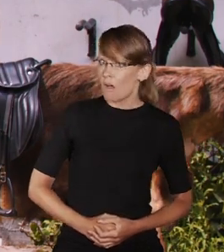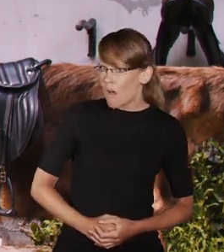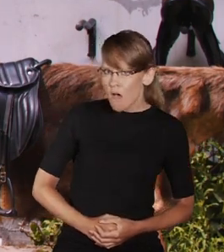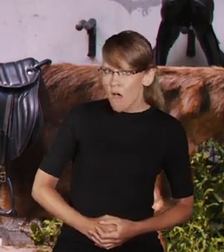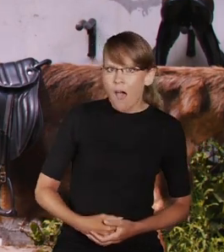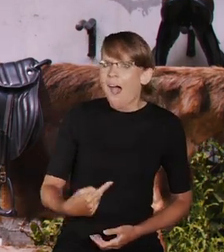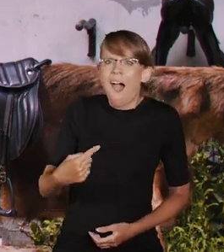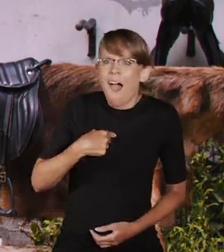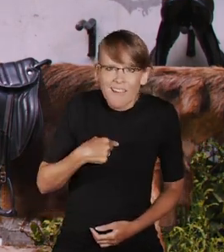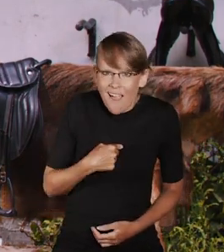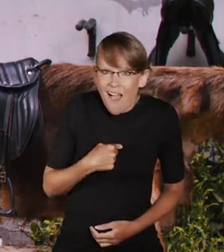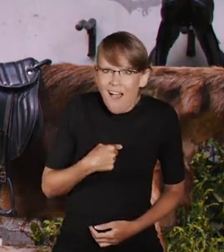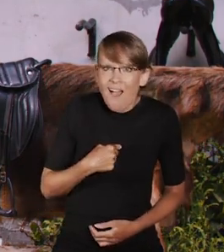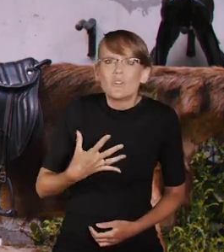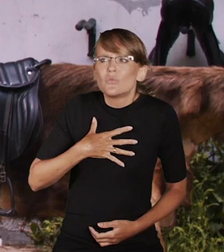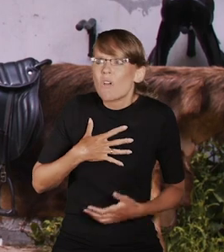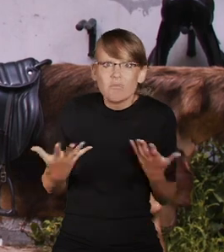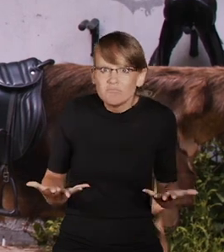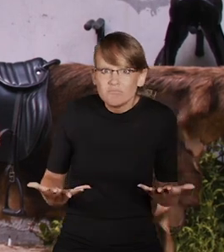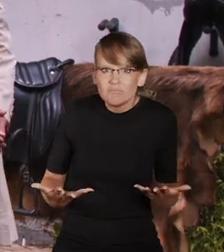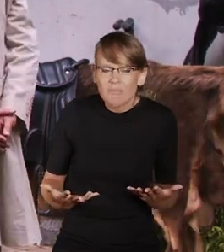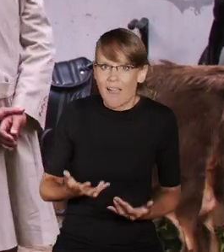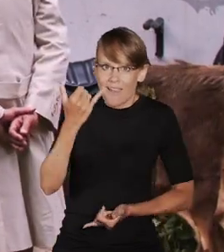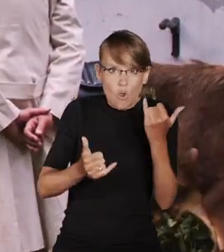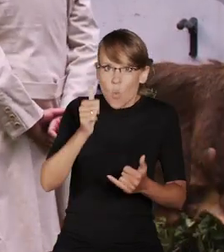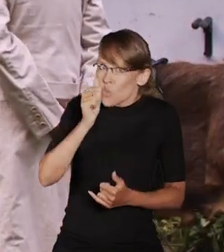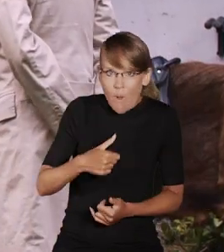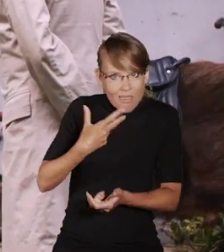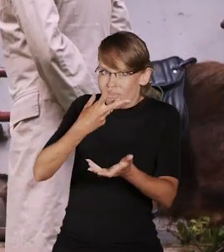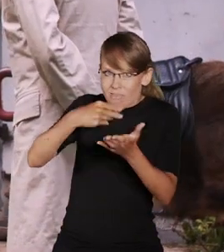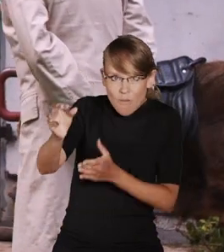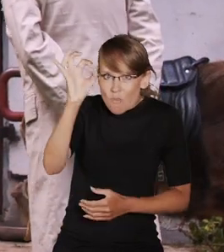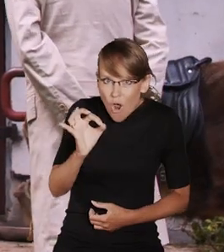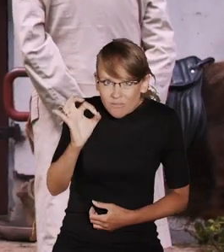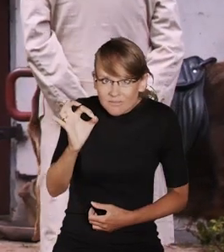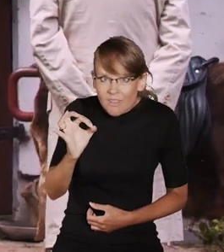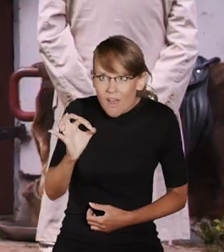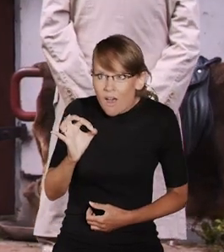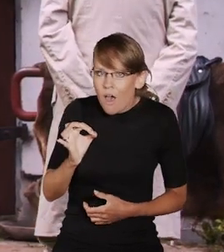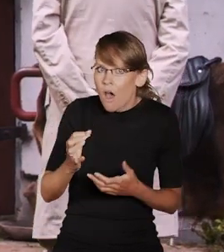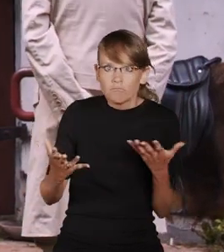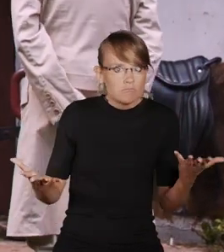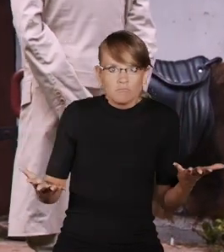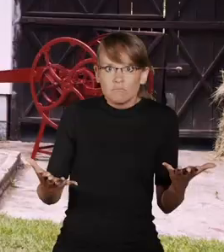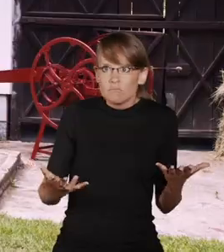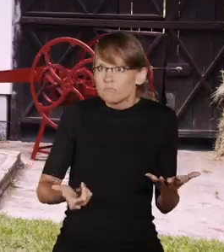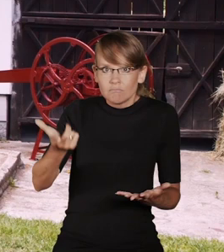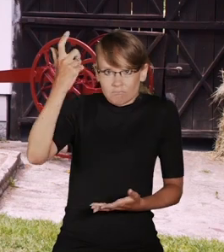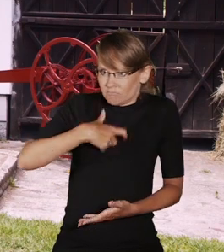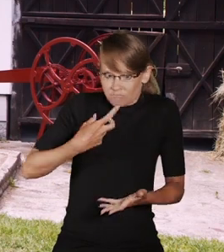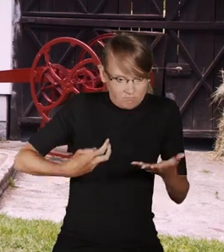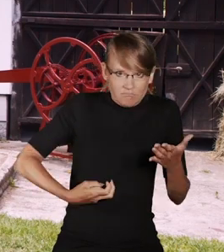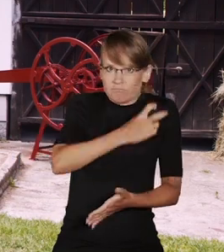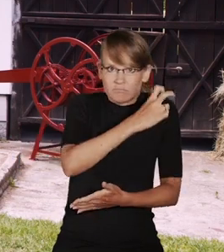Jestem w takim nastroju, który bynajmniej nie usposabia mnie do zajmowania się sprawami pieniężnymi. A